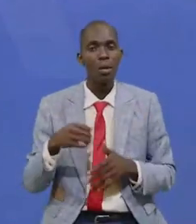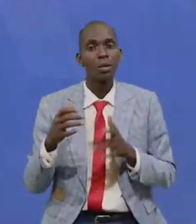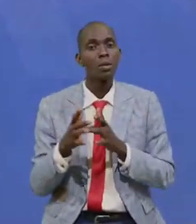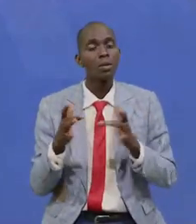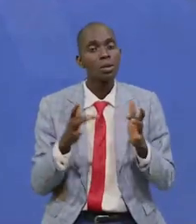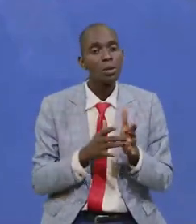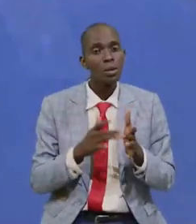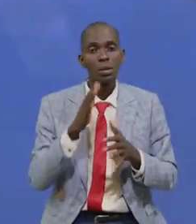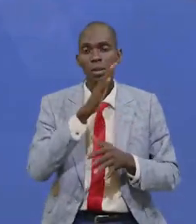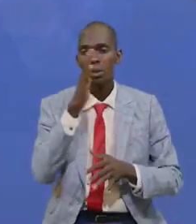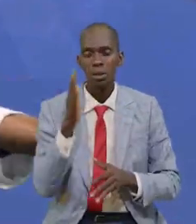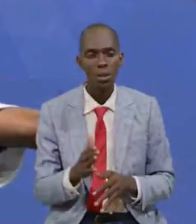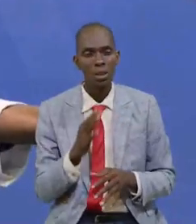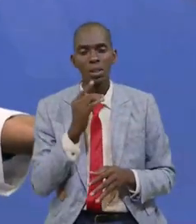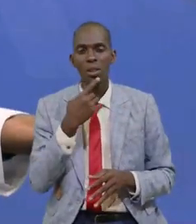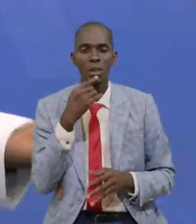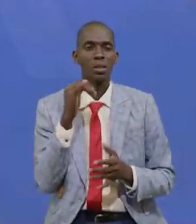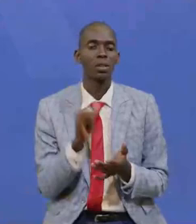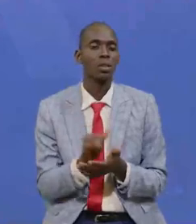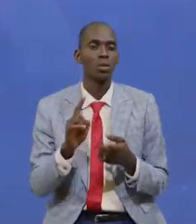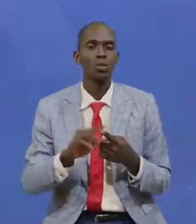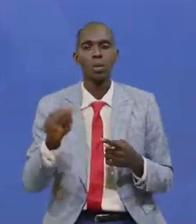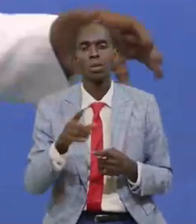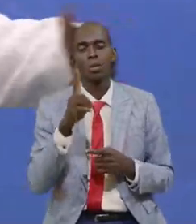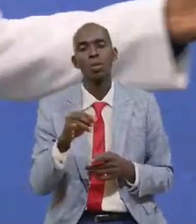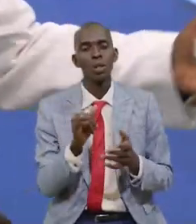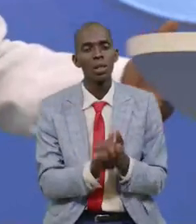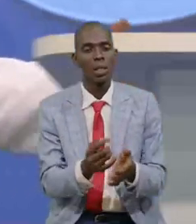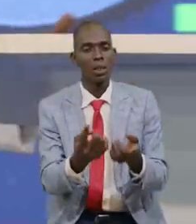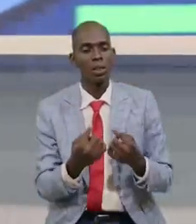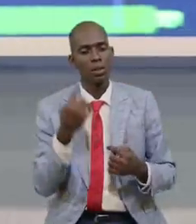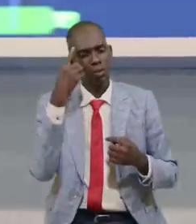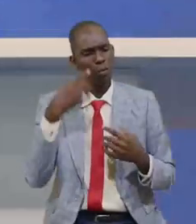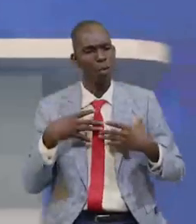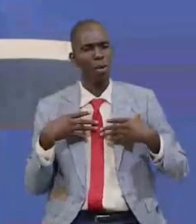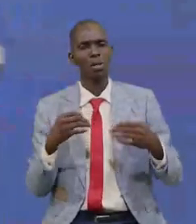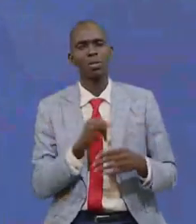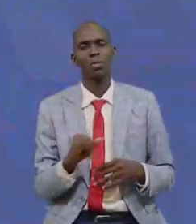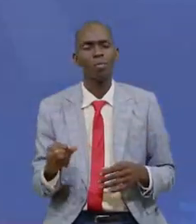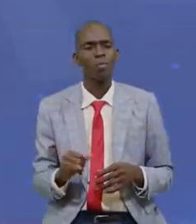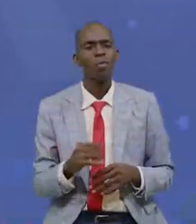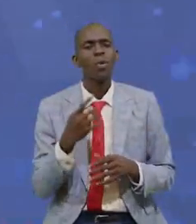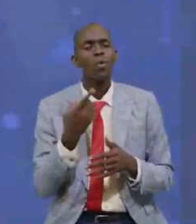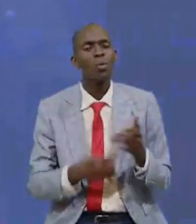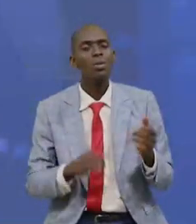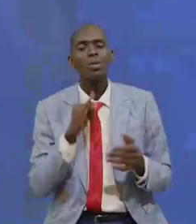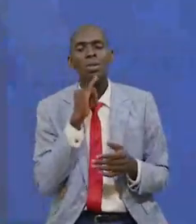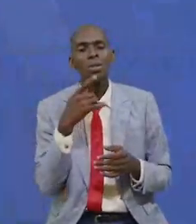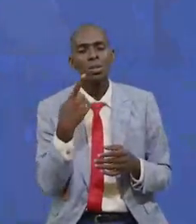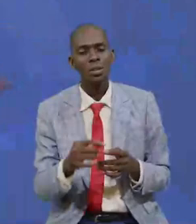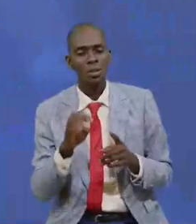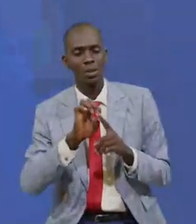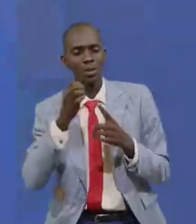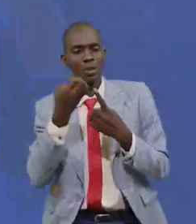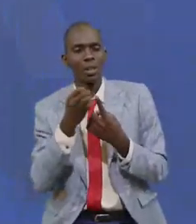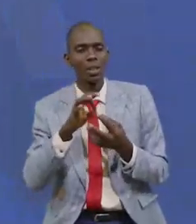trouves, que c'est ça. Jésus n'a jamais dit ça à ceux qui viennent pour la guérison. Et quel est l'esprit territorial? Quelle est